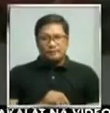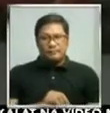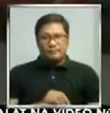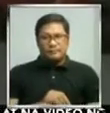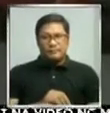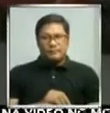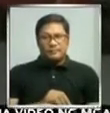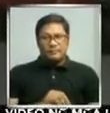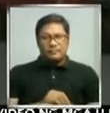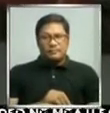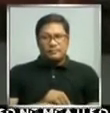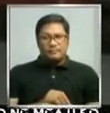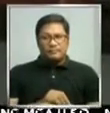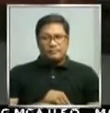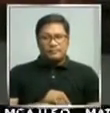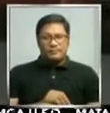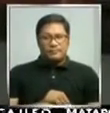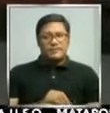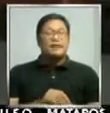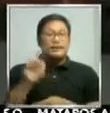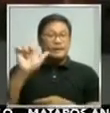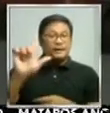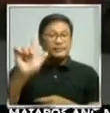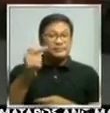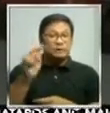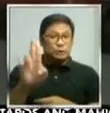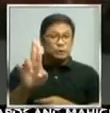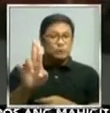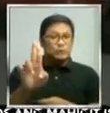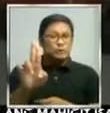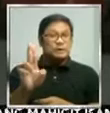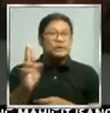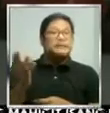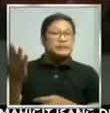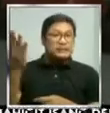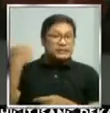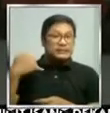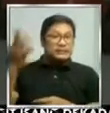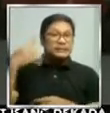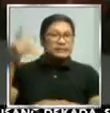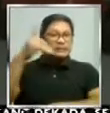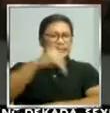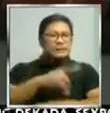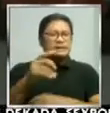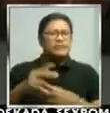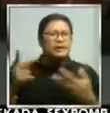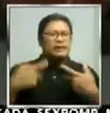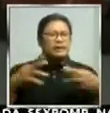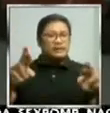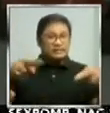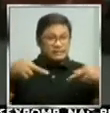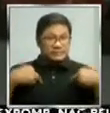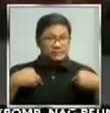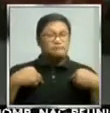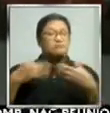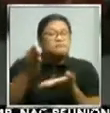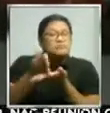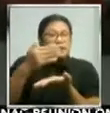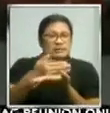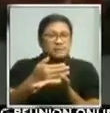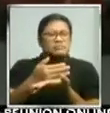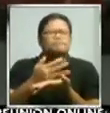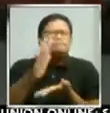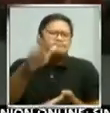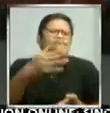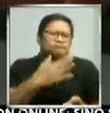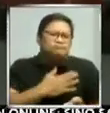Dahilan ng lokal na pamahalaan, nitong nakaraang mga araw lang nila natanggap ang budget, kaya humihingi sila ng ilang araw pa